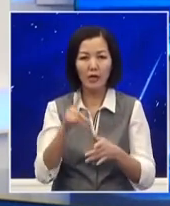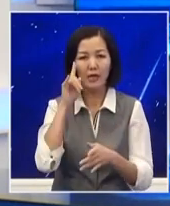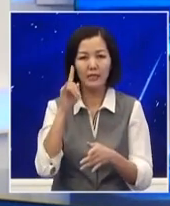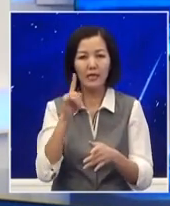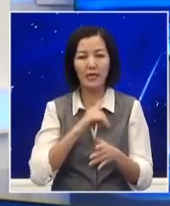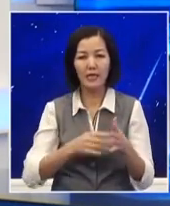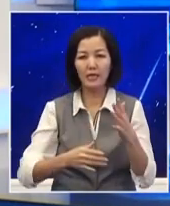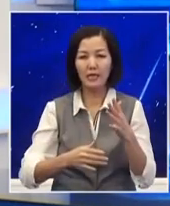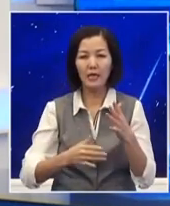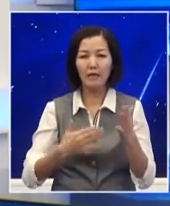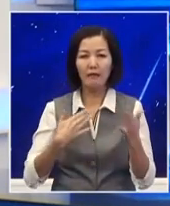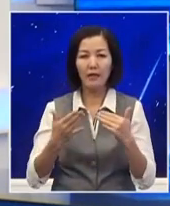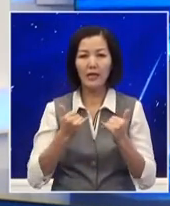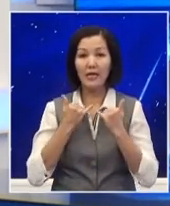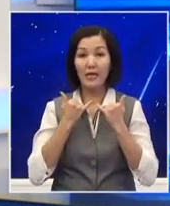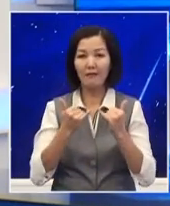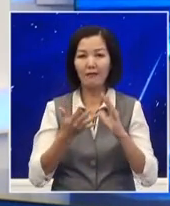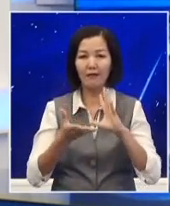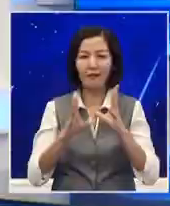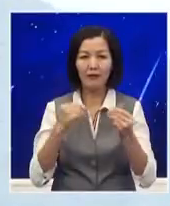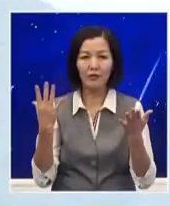Қазақ елінің толеранттылығының жемісі.